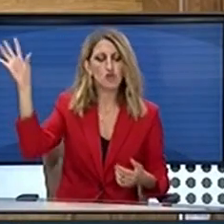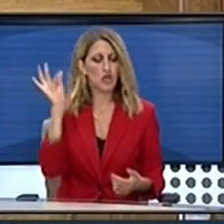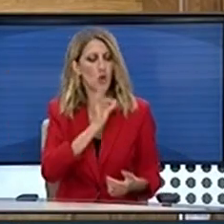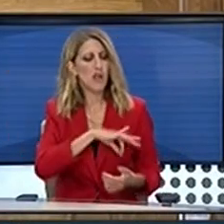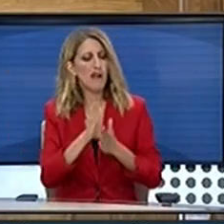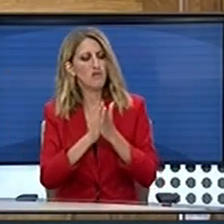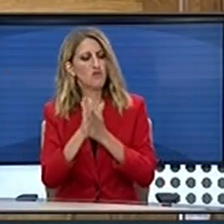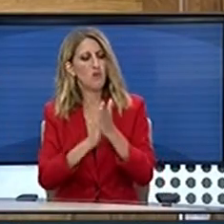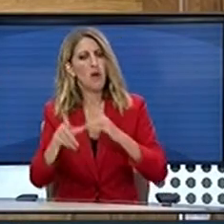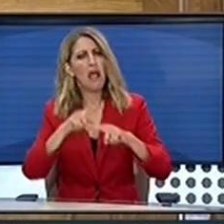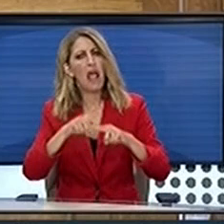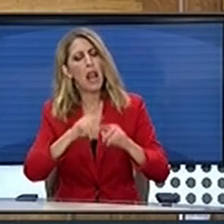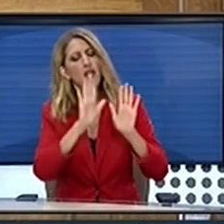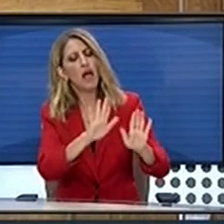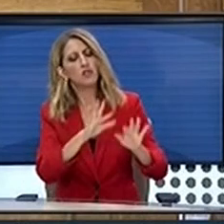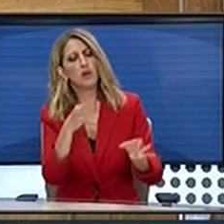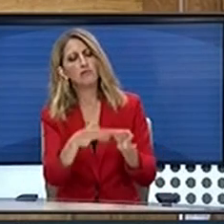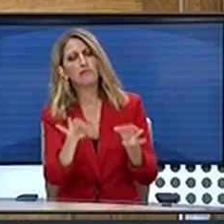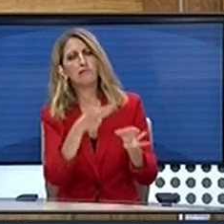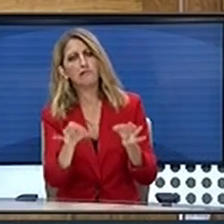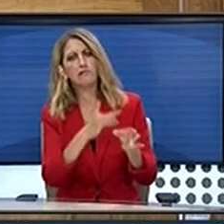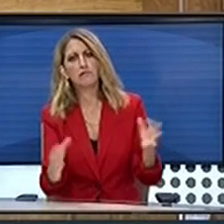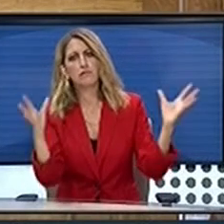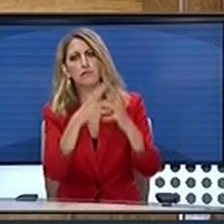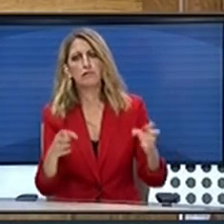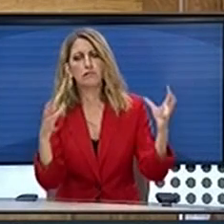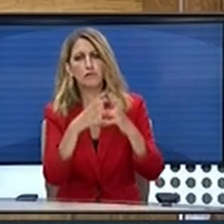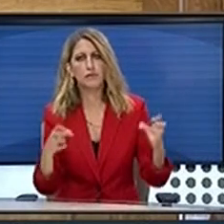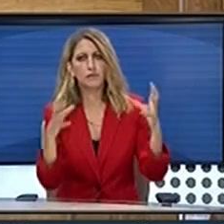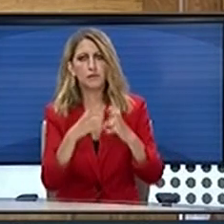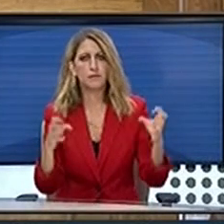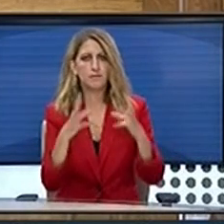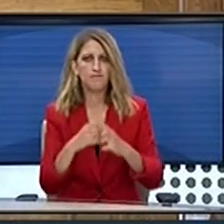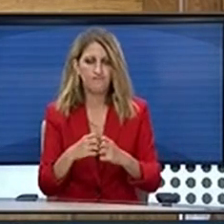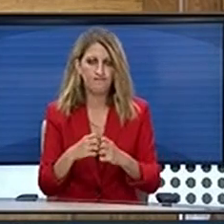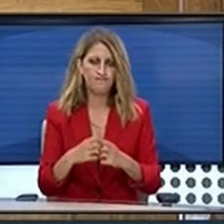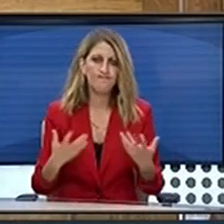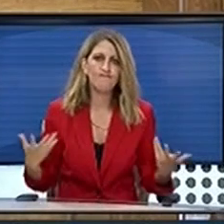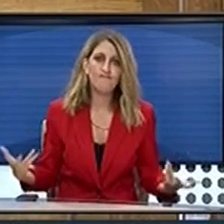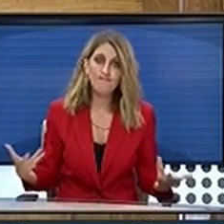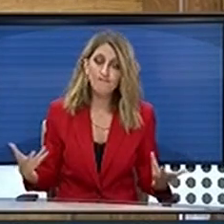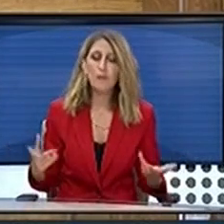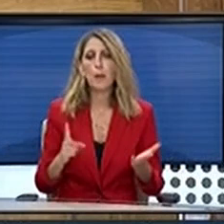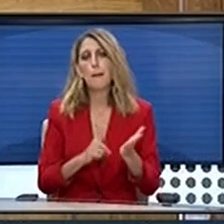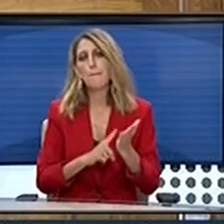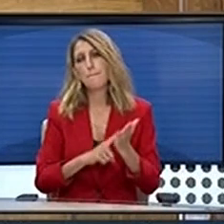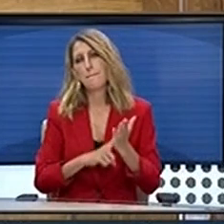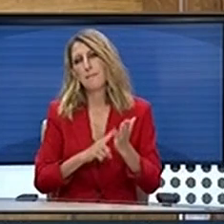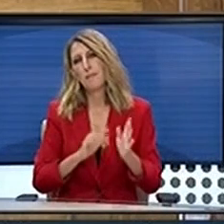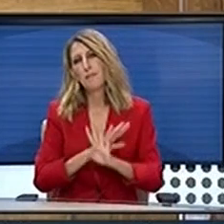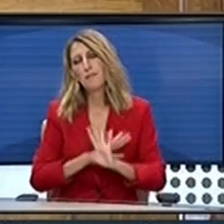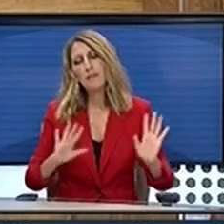υπηρεσιών, γιατί βρίσκουν συνεχώς αποτελέσματα απέναντί τους. Και